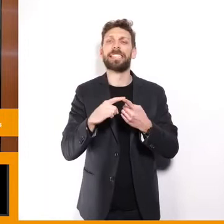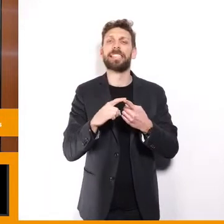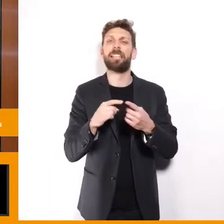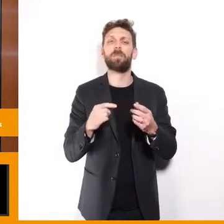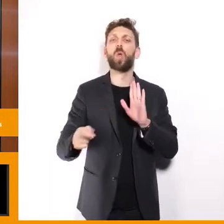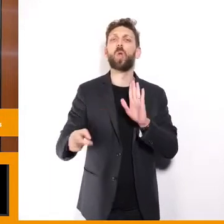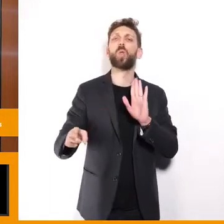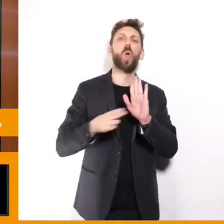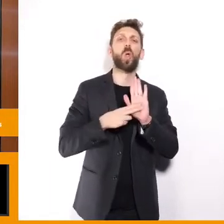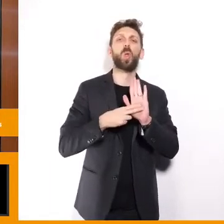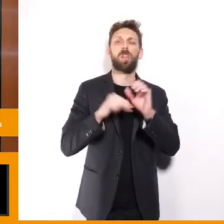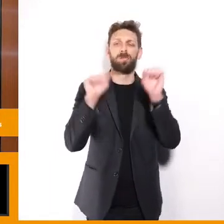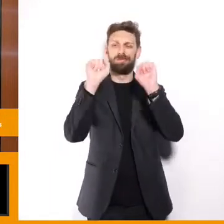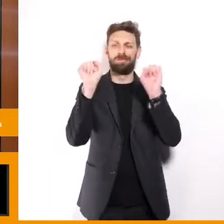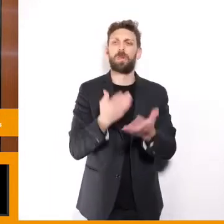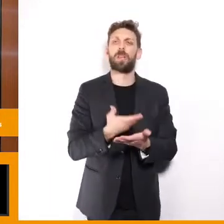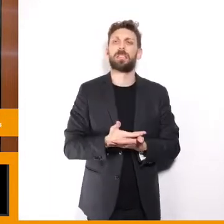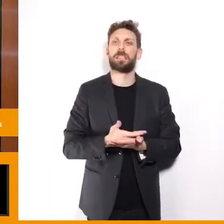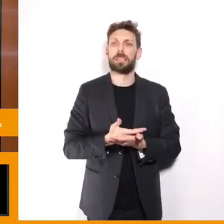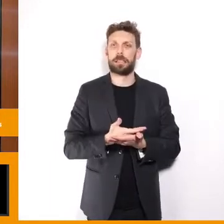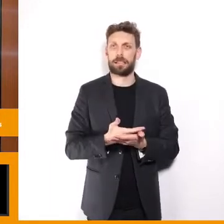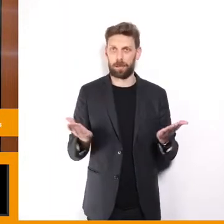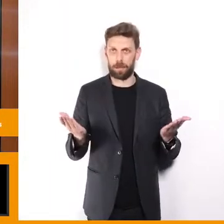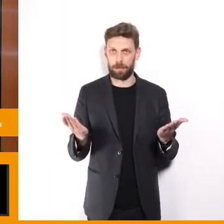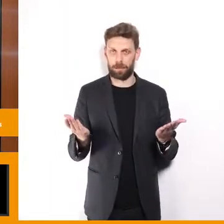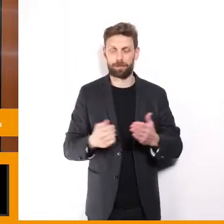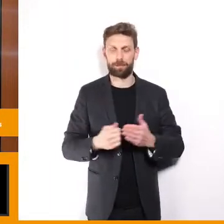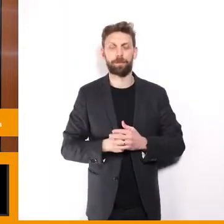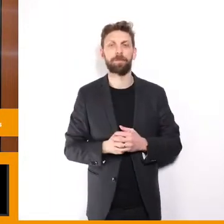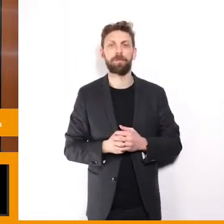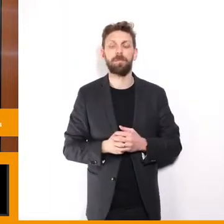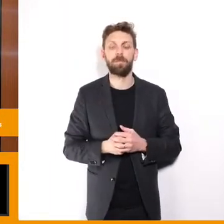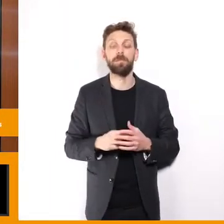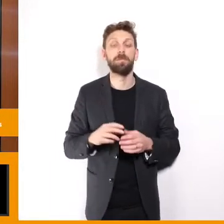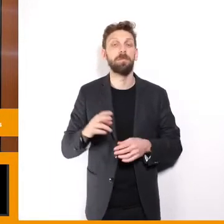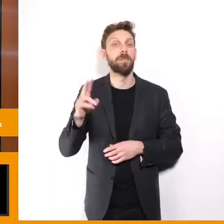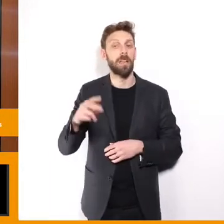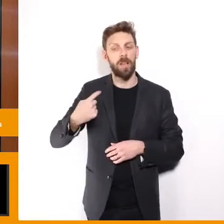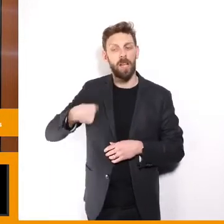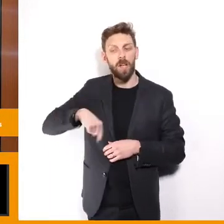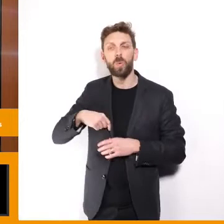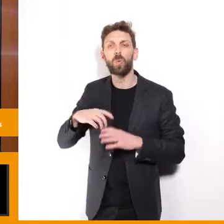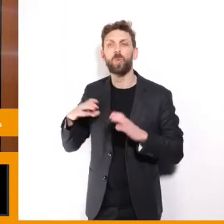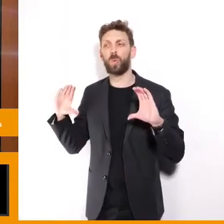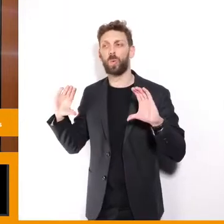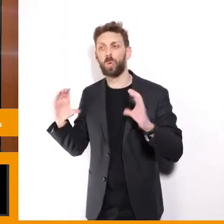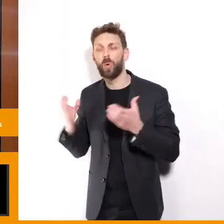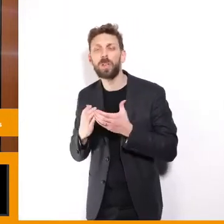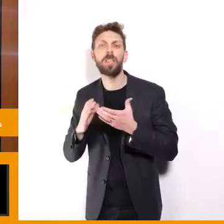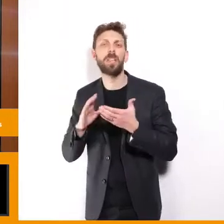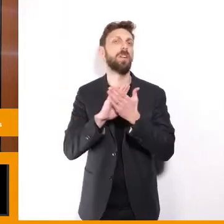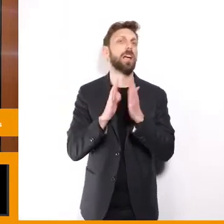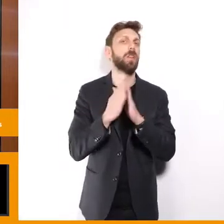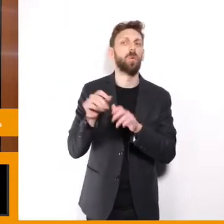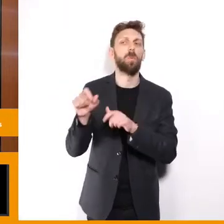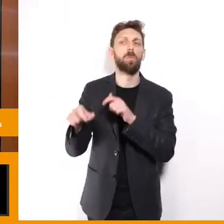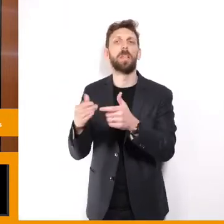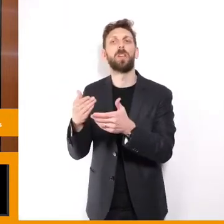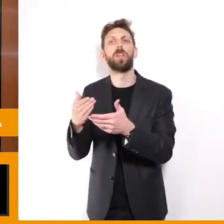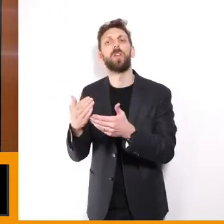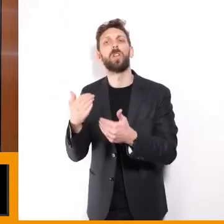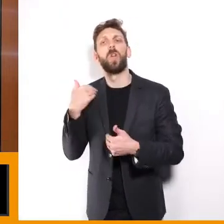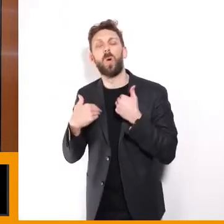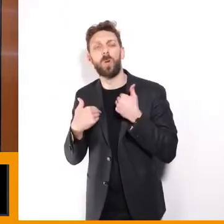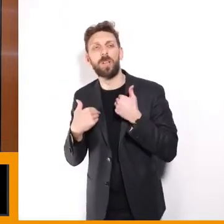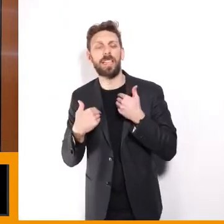normes, puisque pour nous, collectif, association de personnes handicapées, souvent qui dit choc de